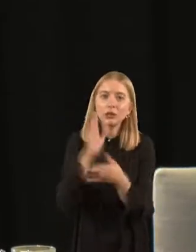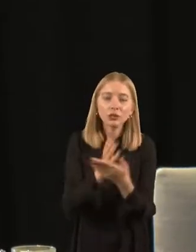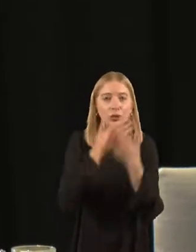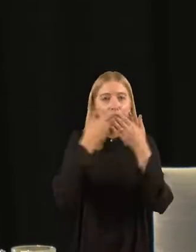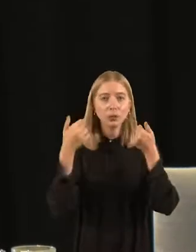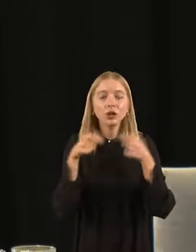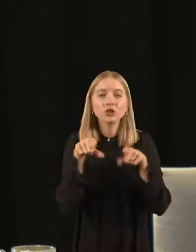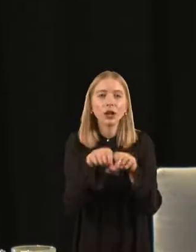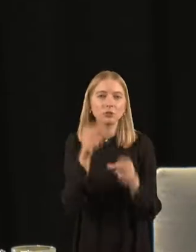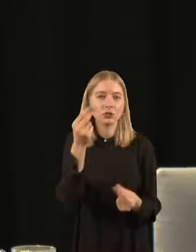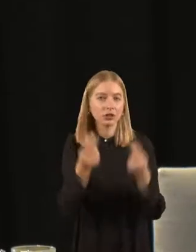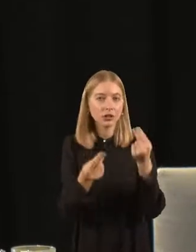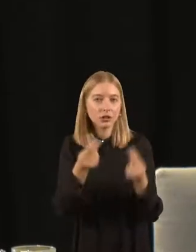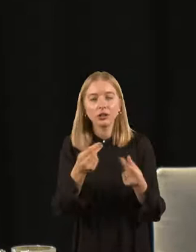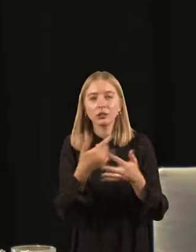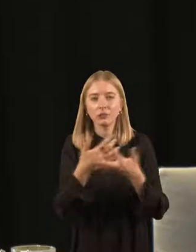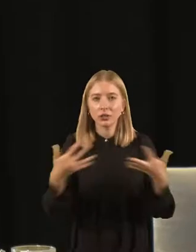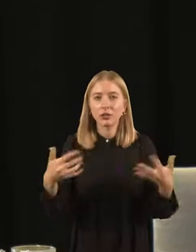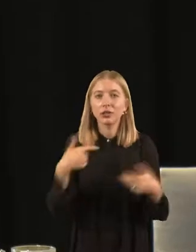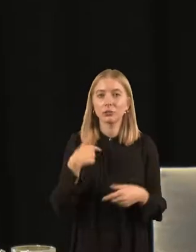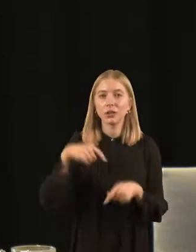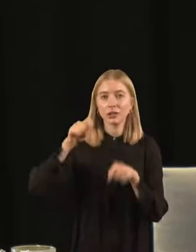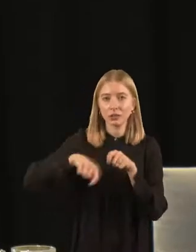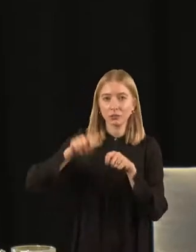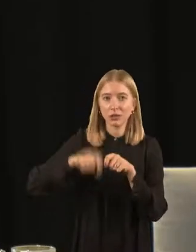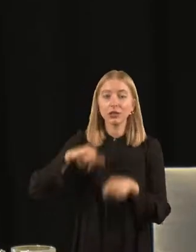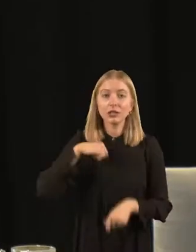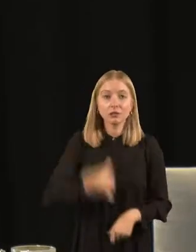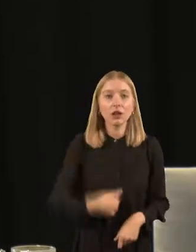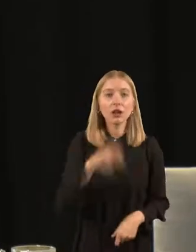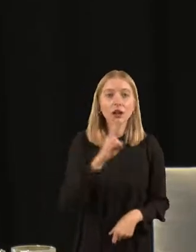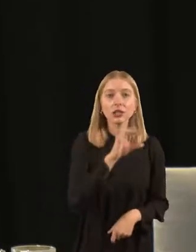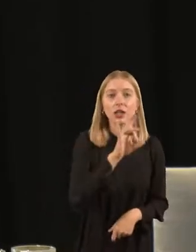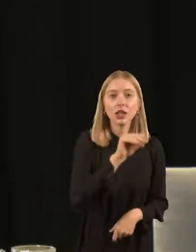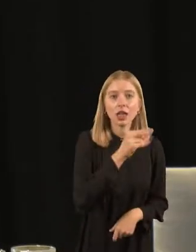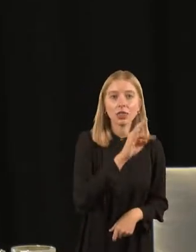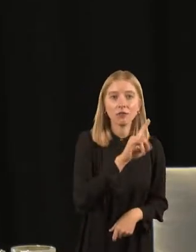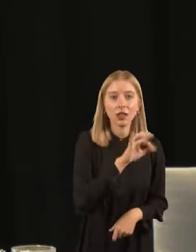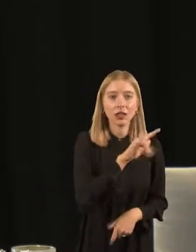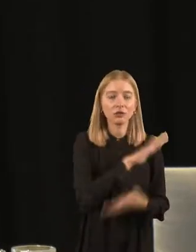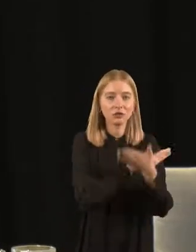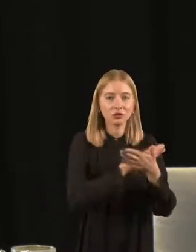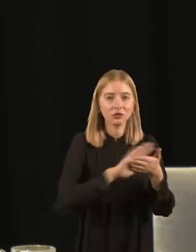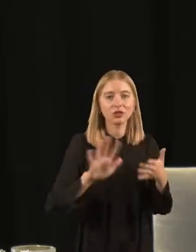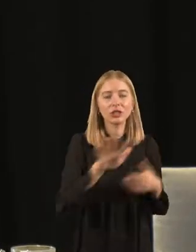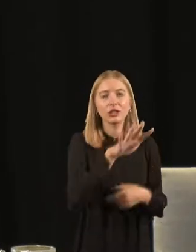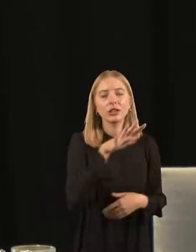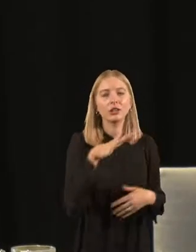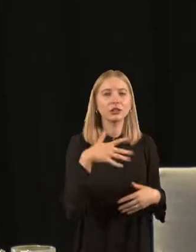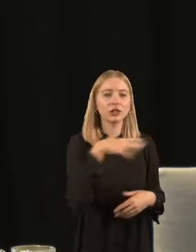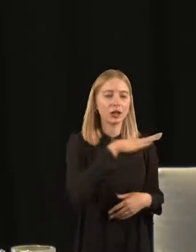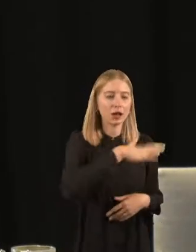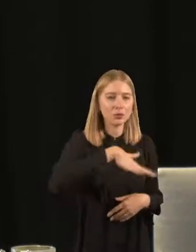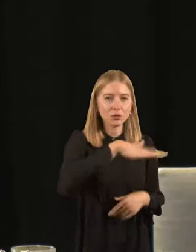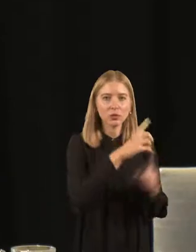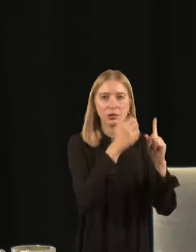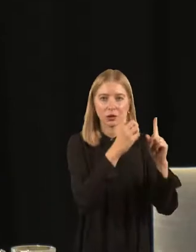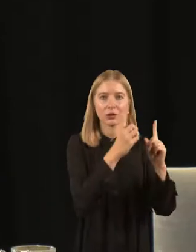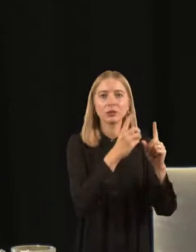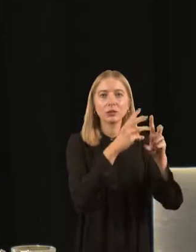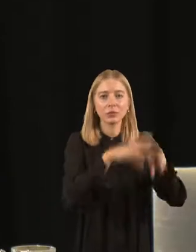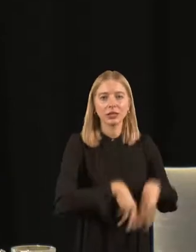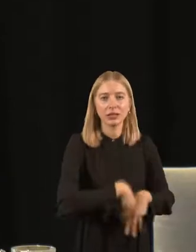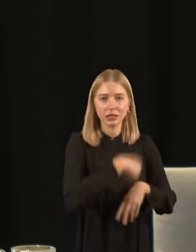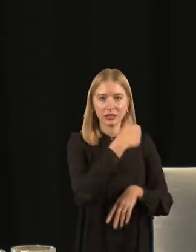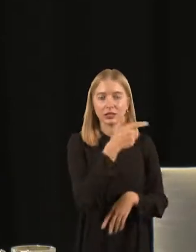su ekspertais ir mūsų svečiai, Simonas Gentvilas, aplinkos ministras, sveiki ministrė, Dalius Krinickas,